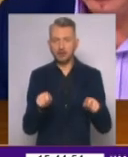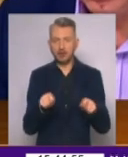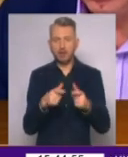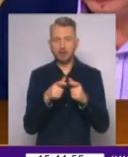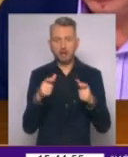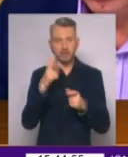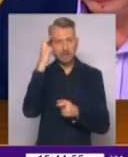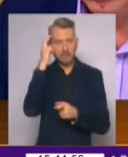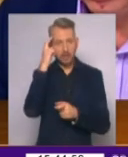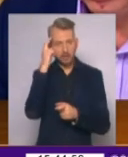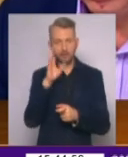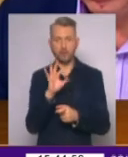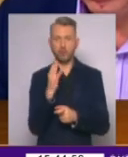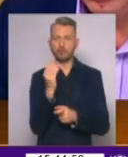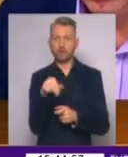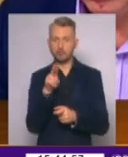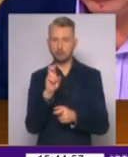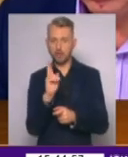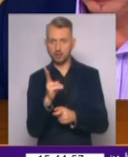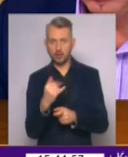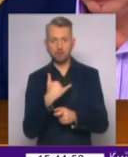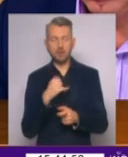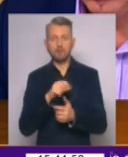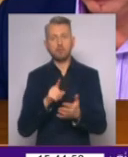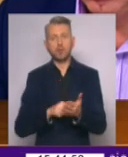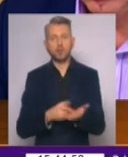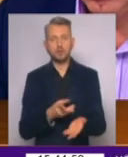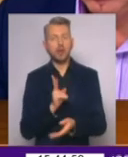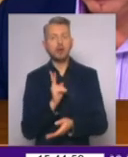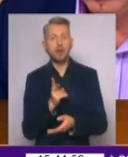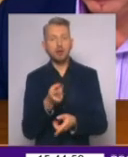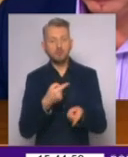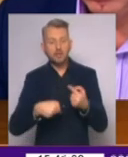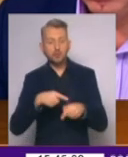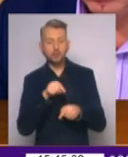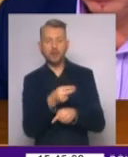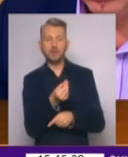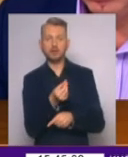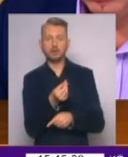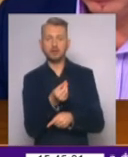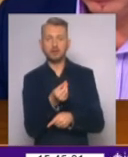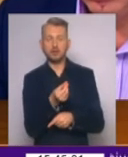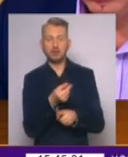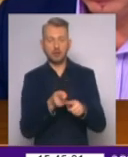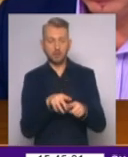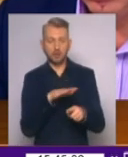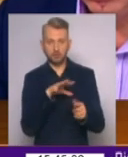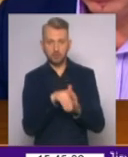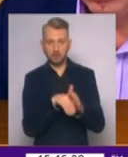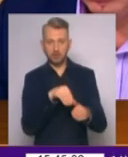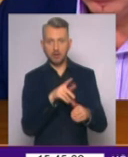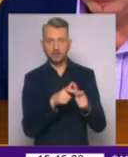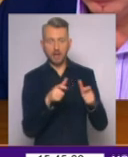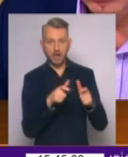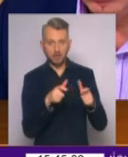карты Кияны на Ващадбанке. У меня вопрос, как вернуть те деньги, которые были в банке, на